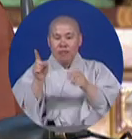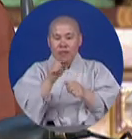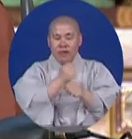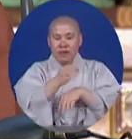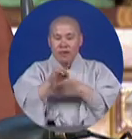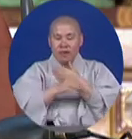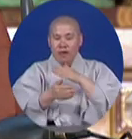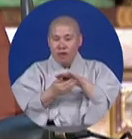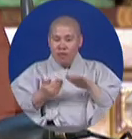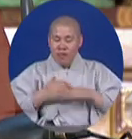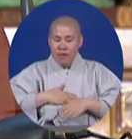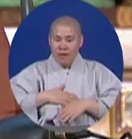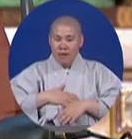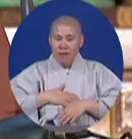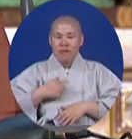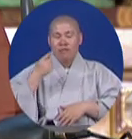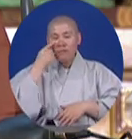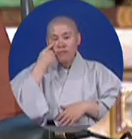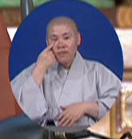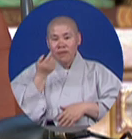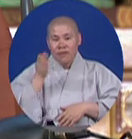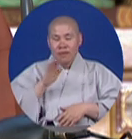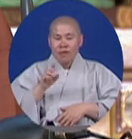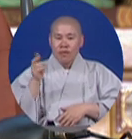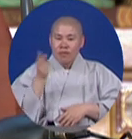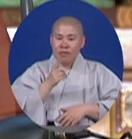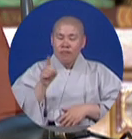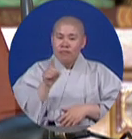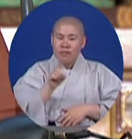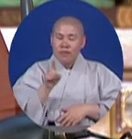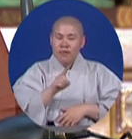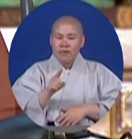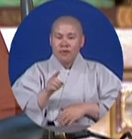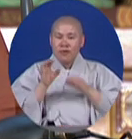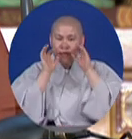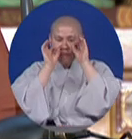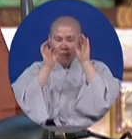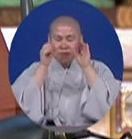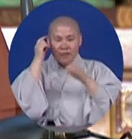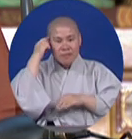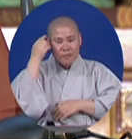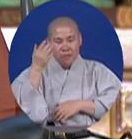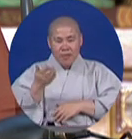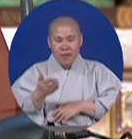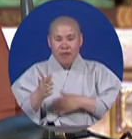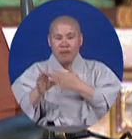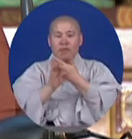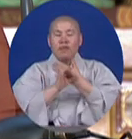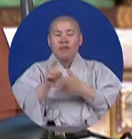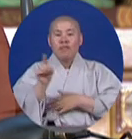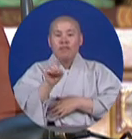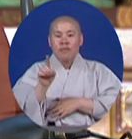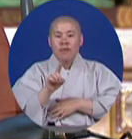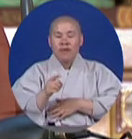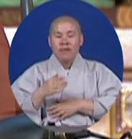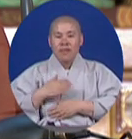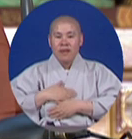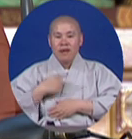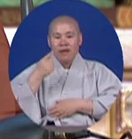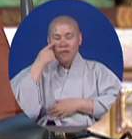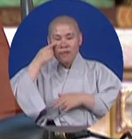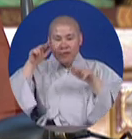잃어버린 사실이 없다. 이거 아는 게 바로 자기 눈 본다는 거죠. 그러면 그 다음에는 어찌